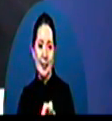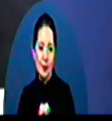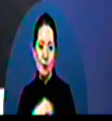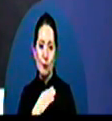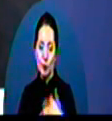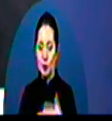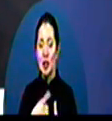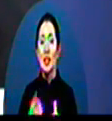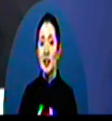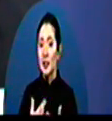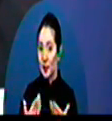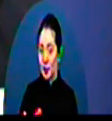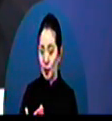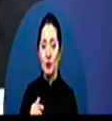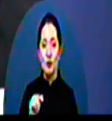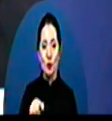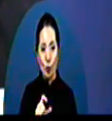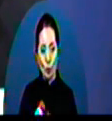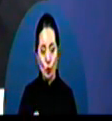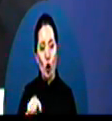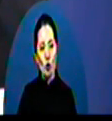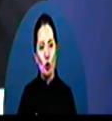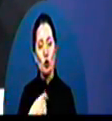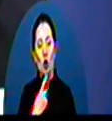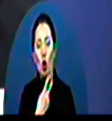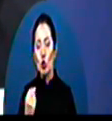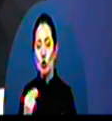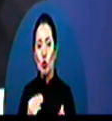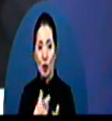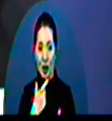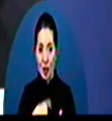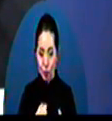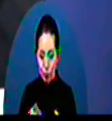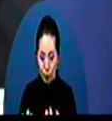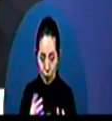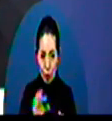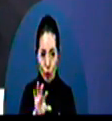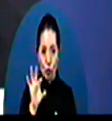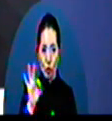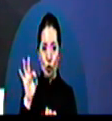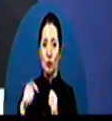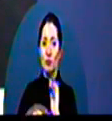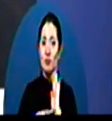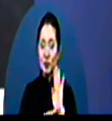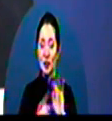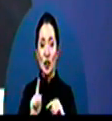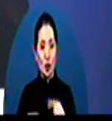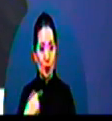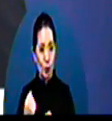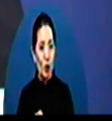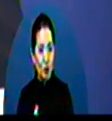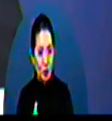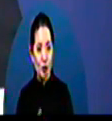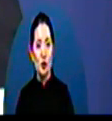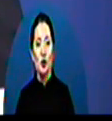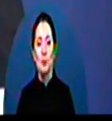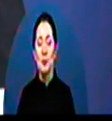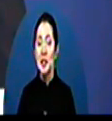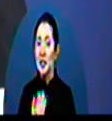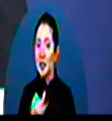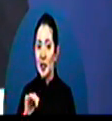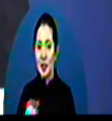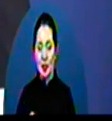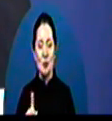нэр дэвшигчид нар өнөөдөр энэ 200 мянган гишүүнээс тодорч гарч ирж байгаагаараа илүү онцлогтой ийм л